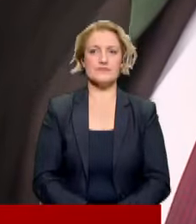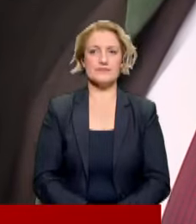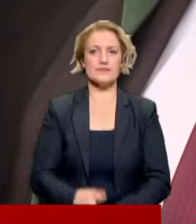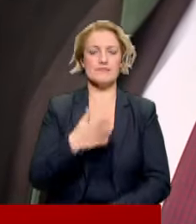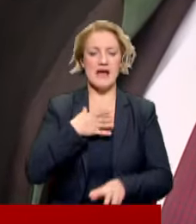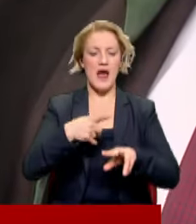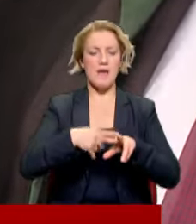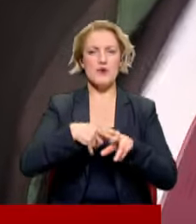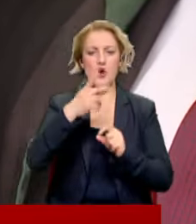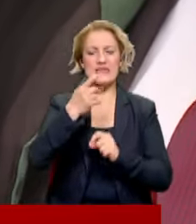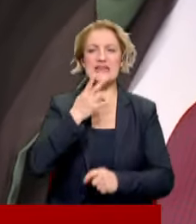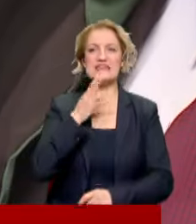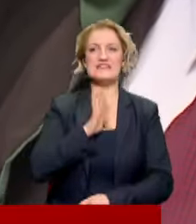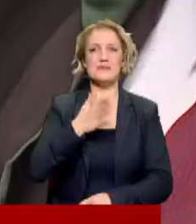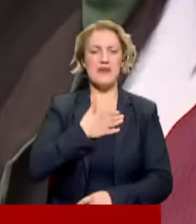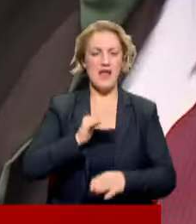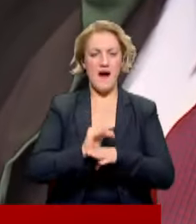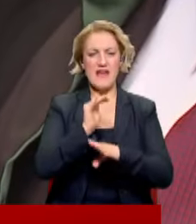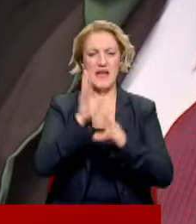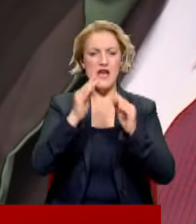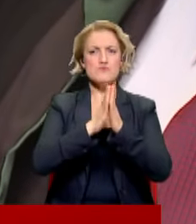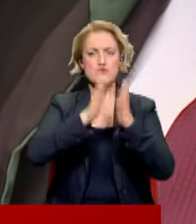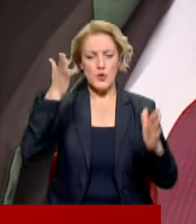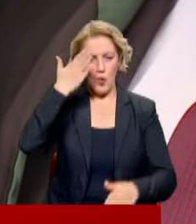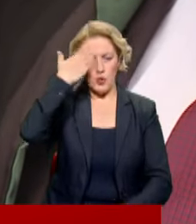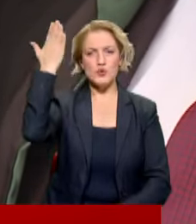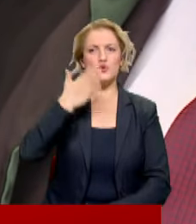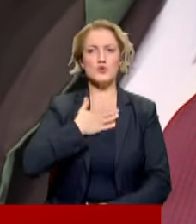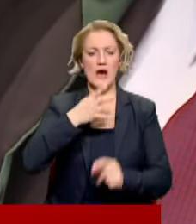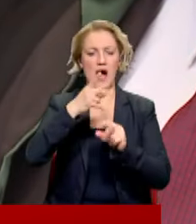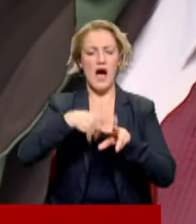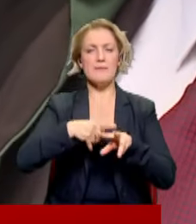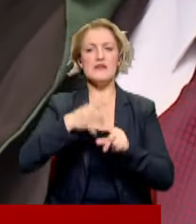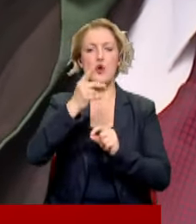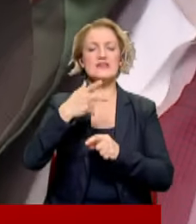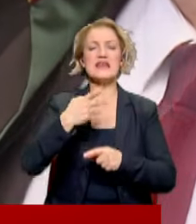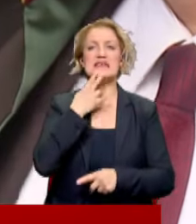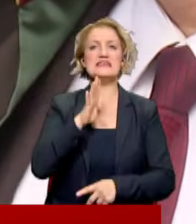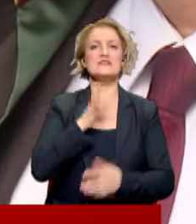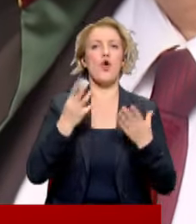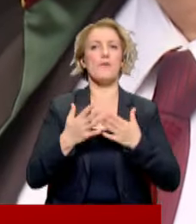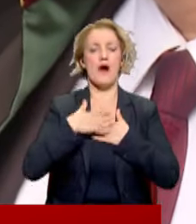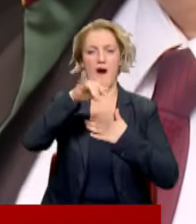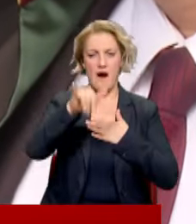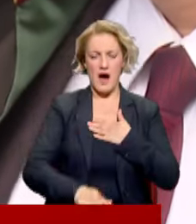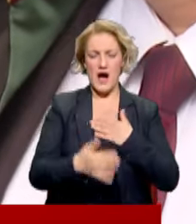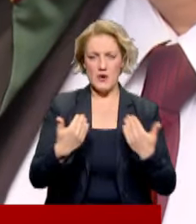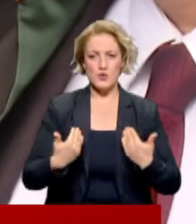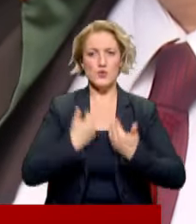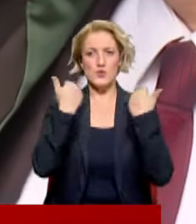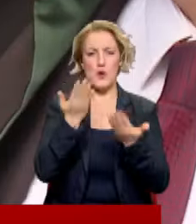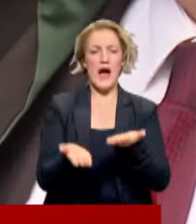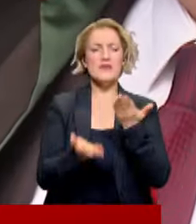Ben Ahmet Özer'in kızıyım. Hayatımdaki en büyük onur da Ahmet Özer'in kızı olmaktır. Hak, hukuk ve